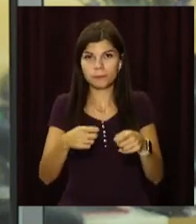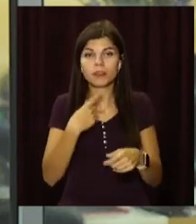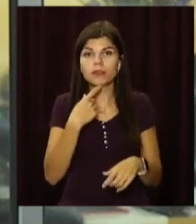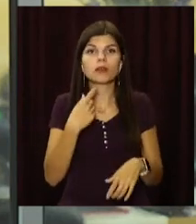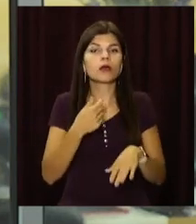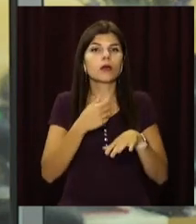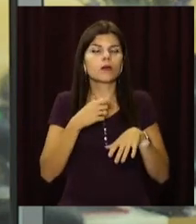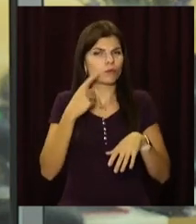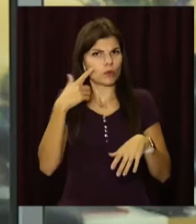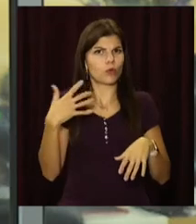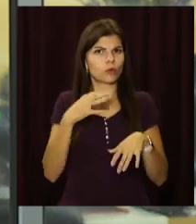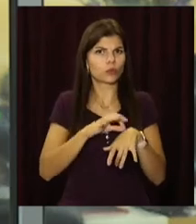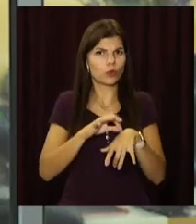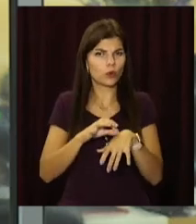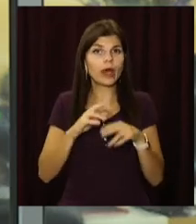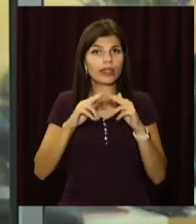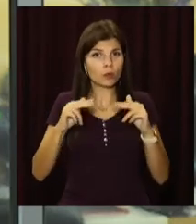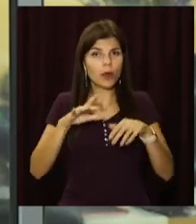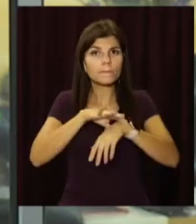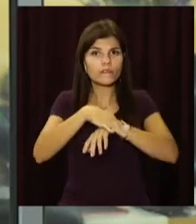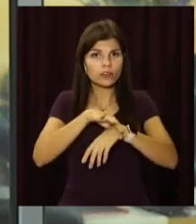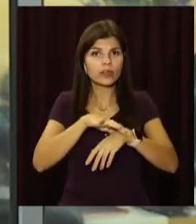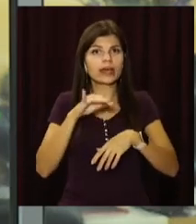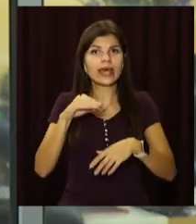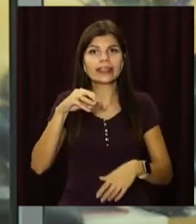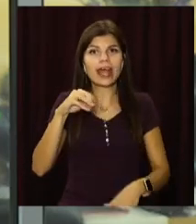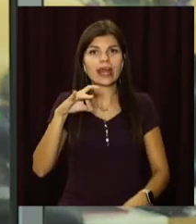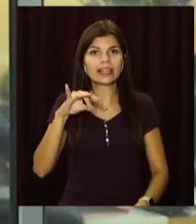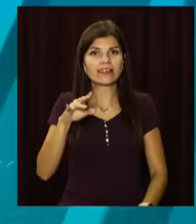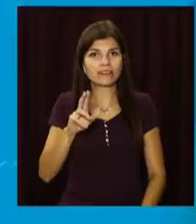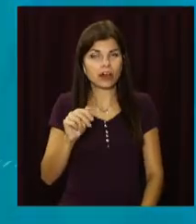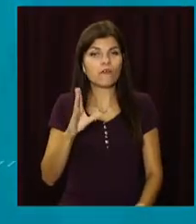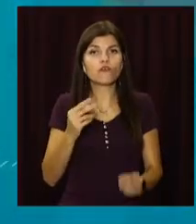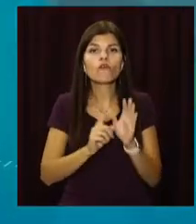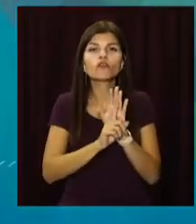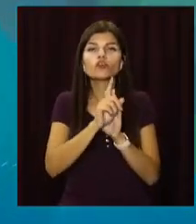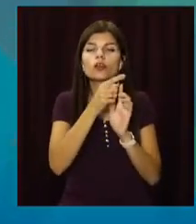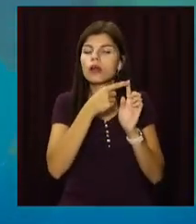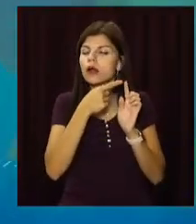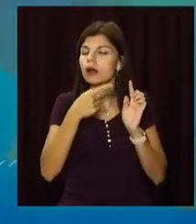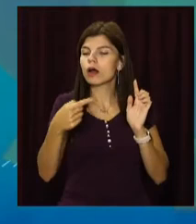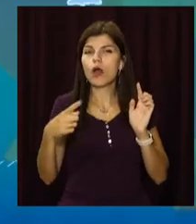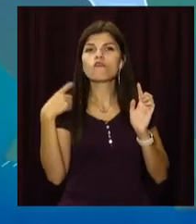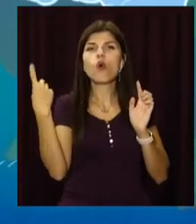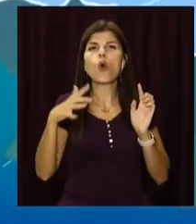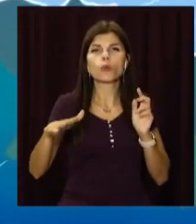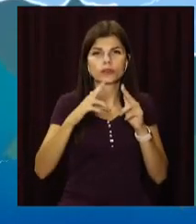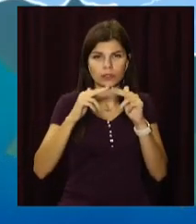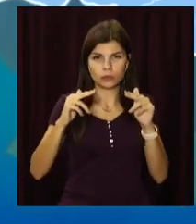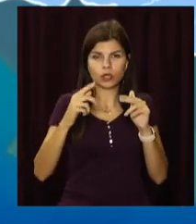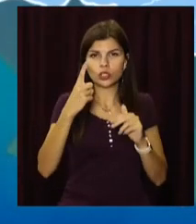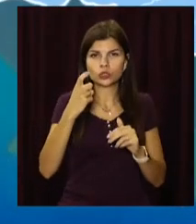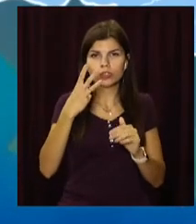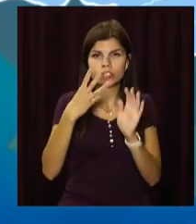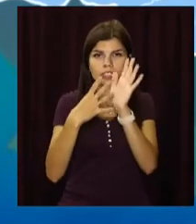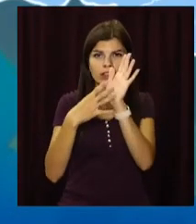за темпами поширення захворювання – Дніпро, Павлоград та Тернівка. Загалом від початку пандемії в області лабораторно підтвердили